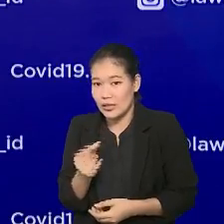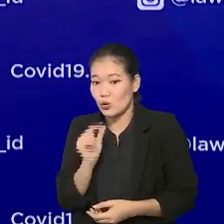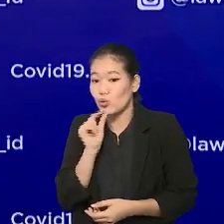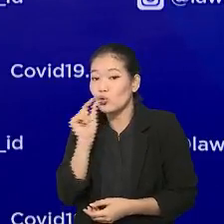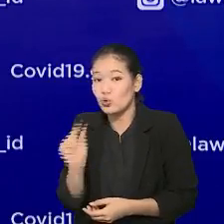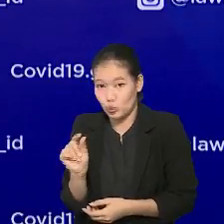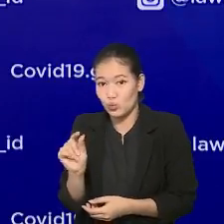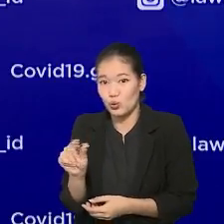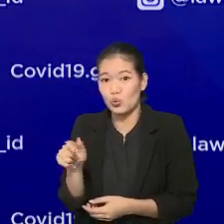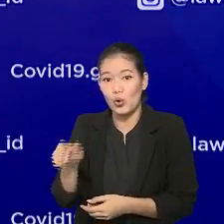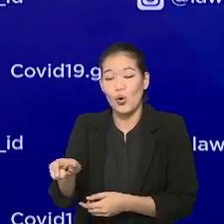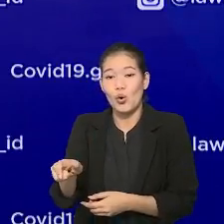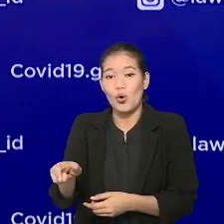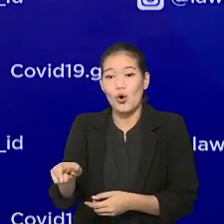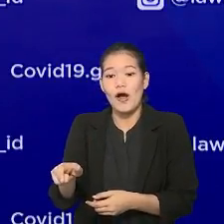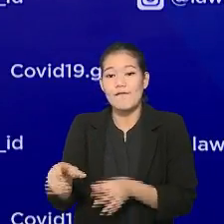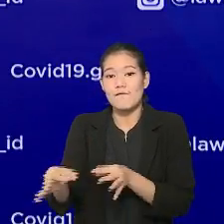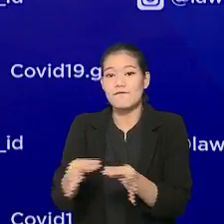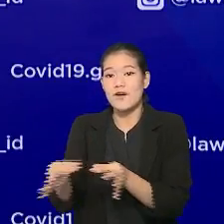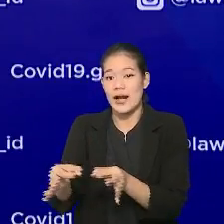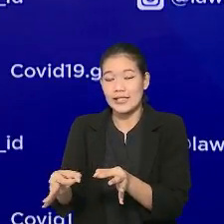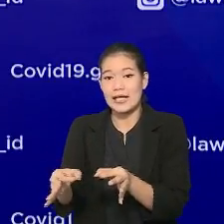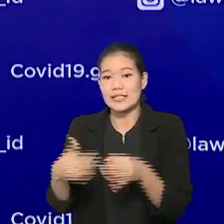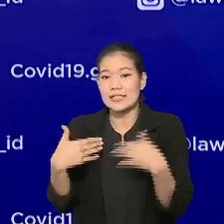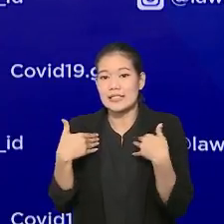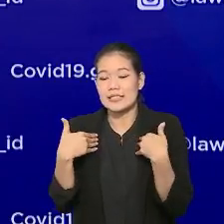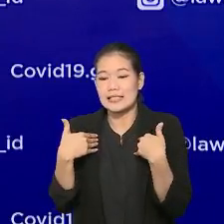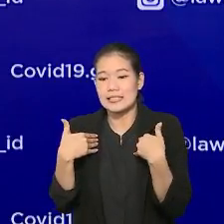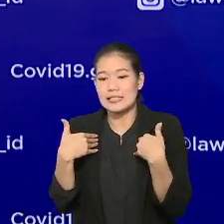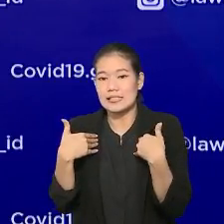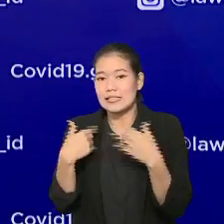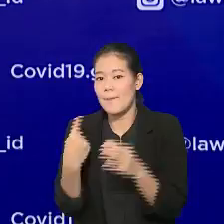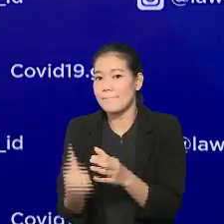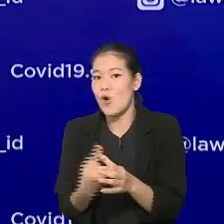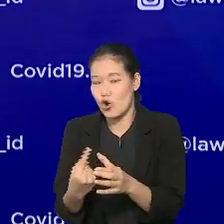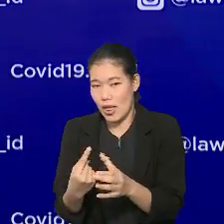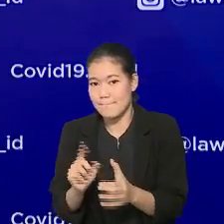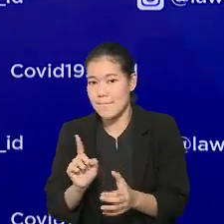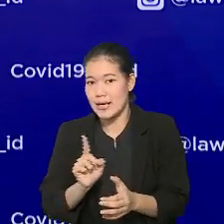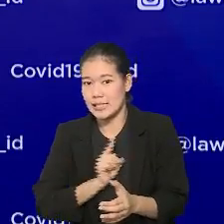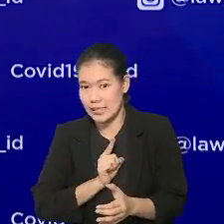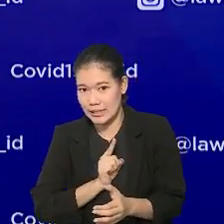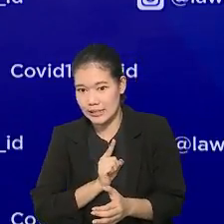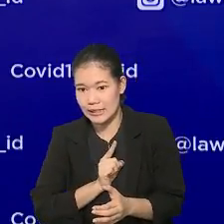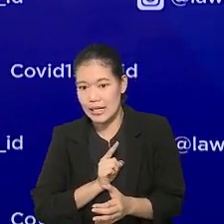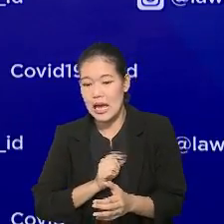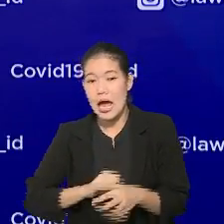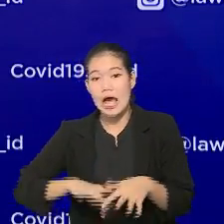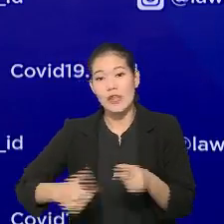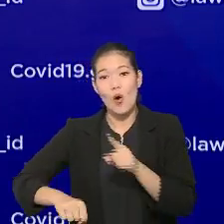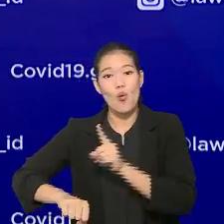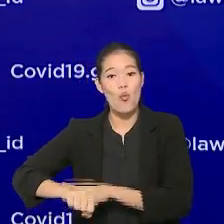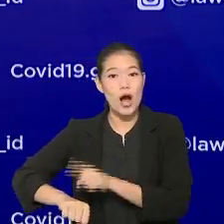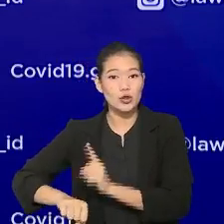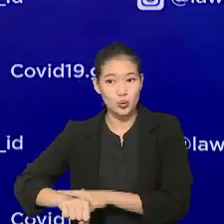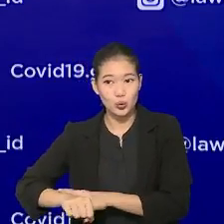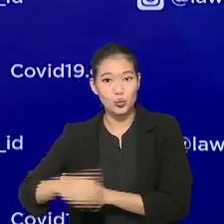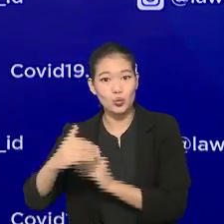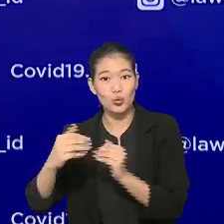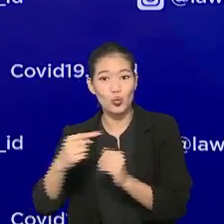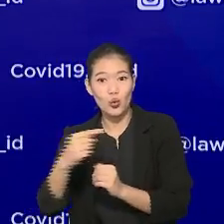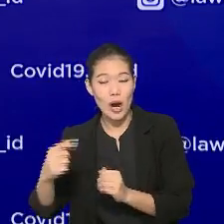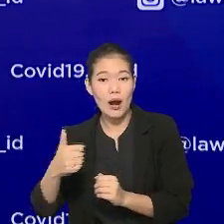kewenangan pemilihan tempat fasilitas karantina mandiri ataupun pengurangan durasi karantina kepada eselon 1 ke